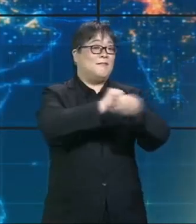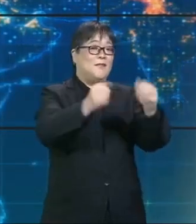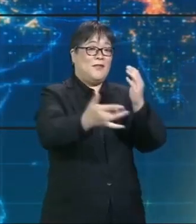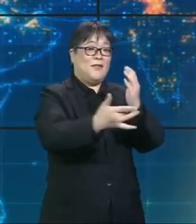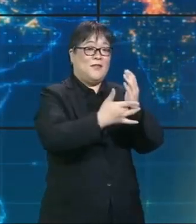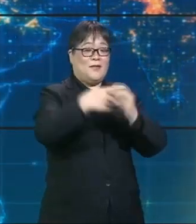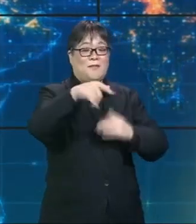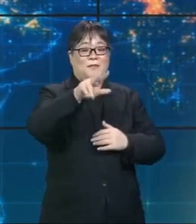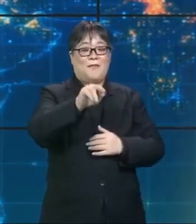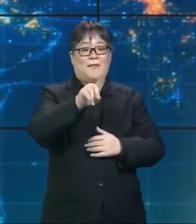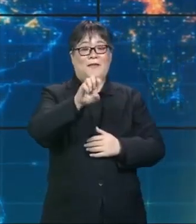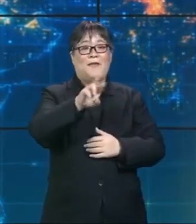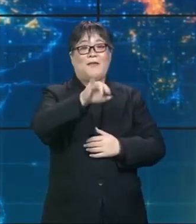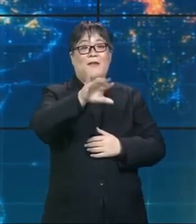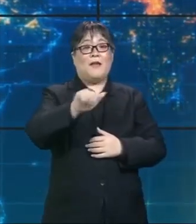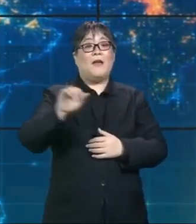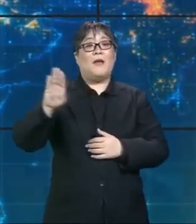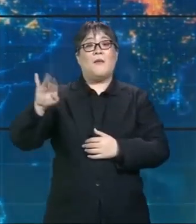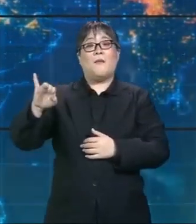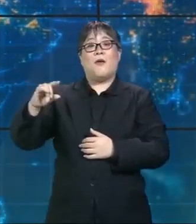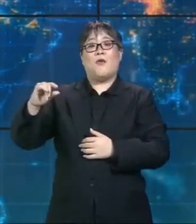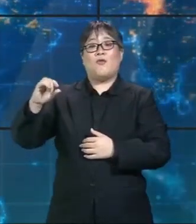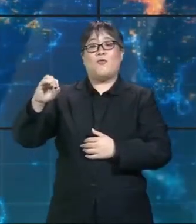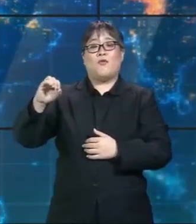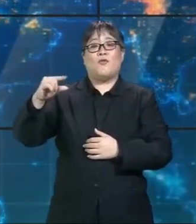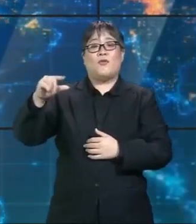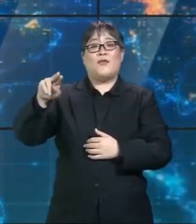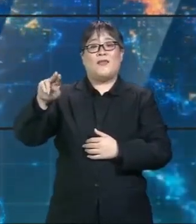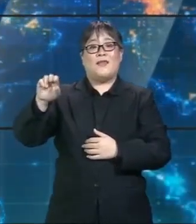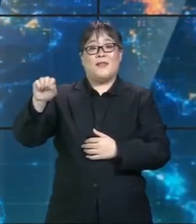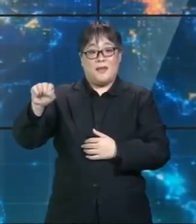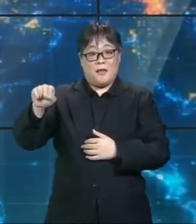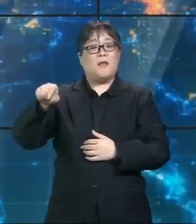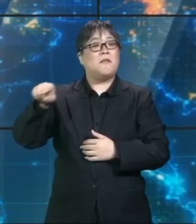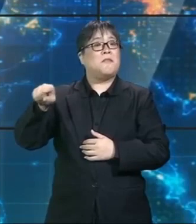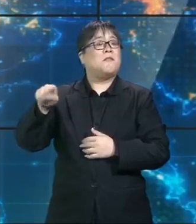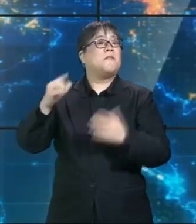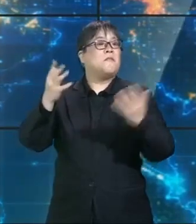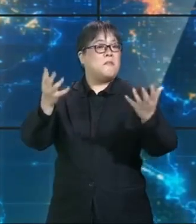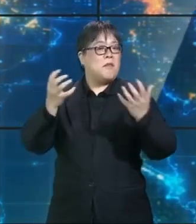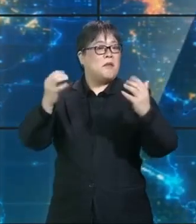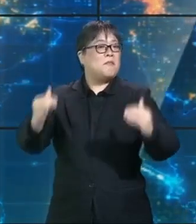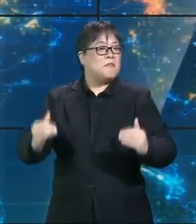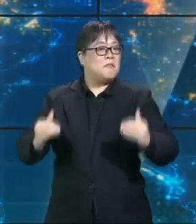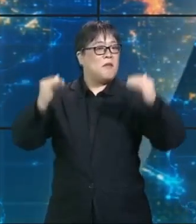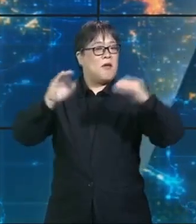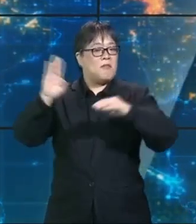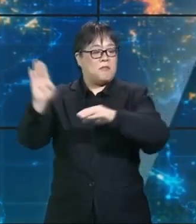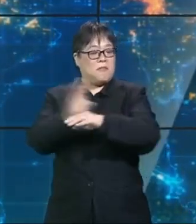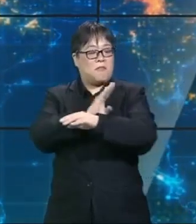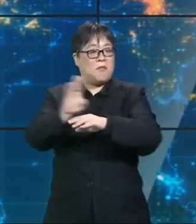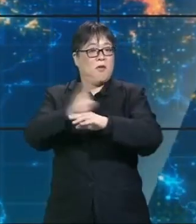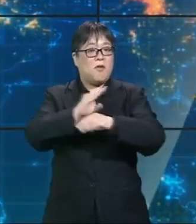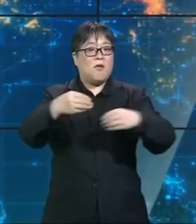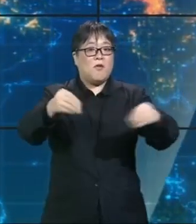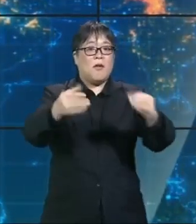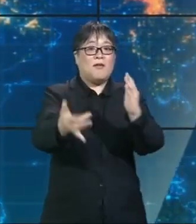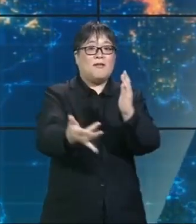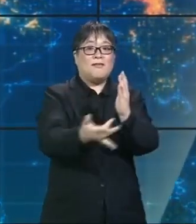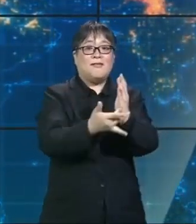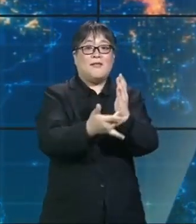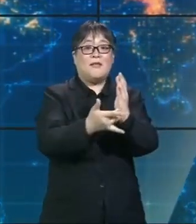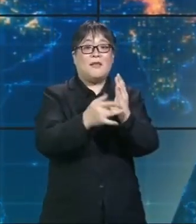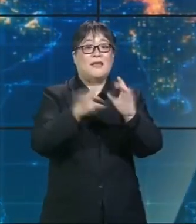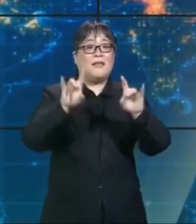Penyedia teknologi pendiria Biogene Technologies, Sdn. Bhd. Berhasrat untuk mempertingkatkan